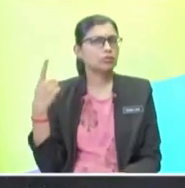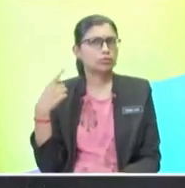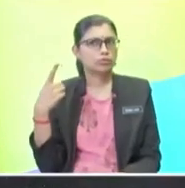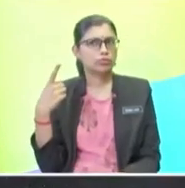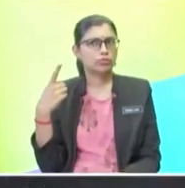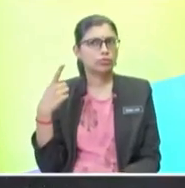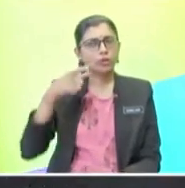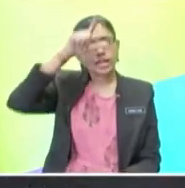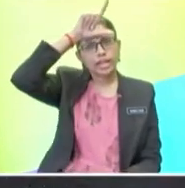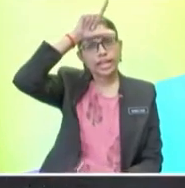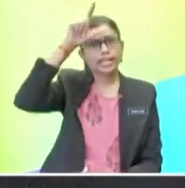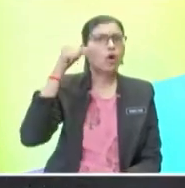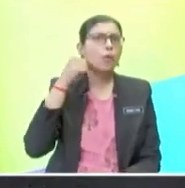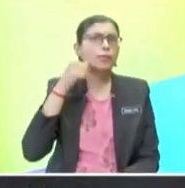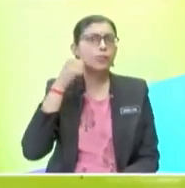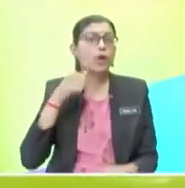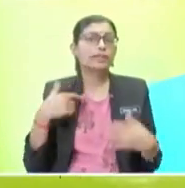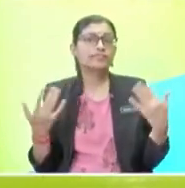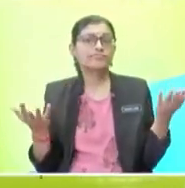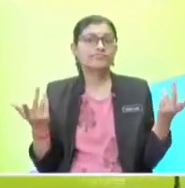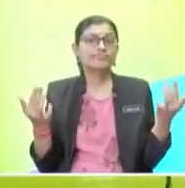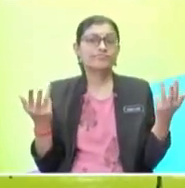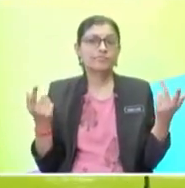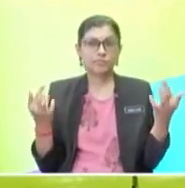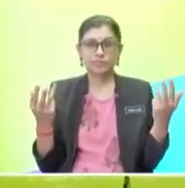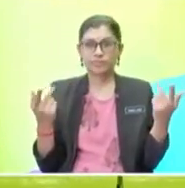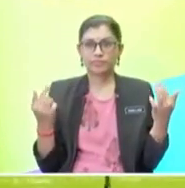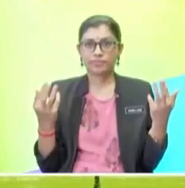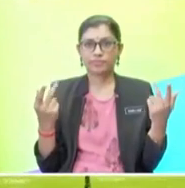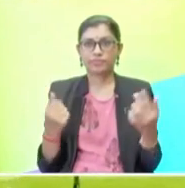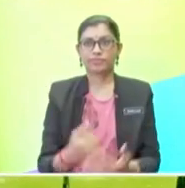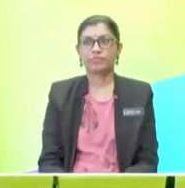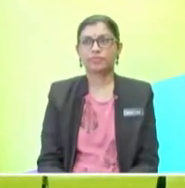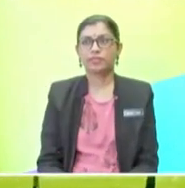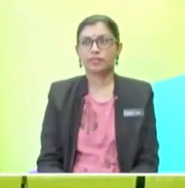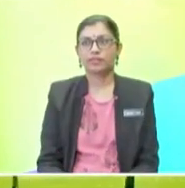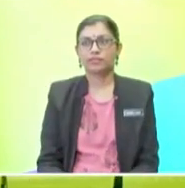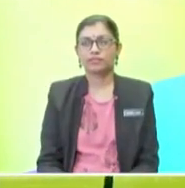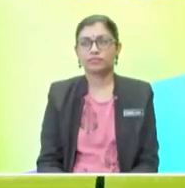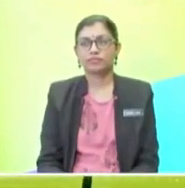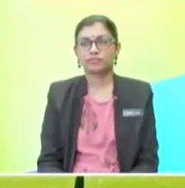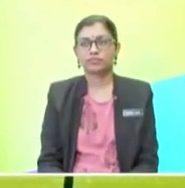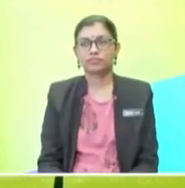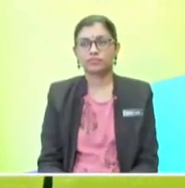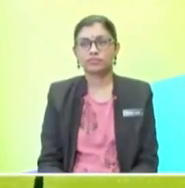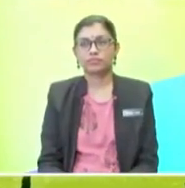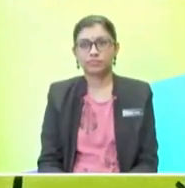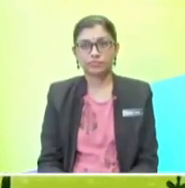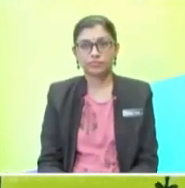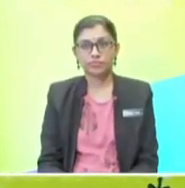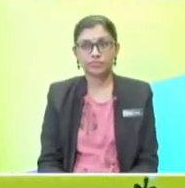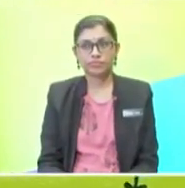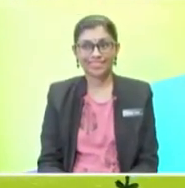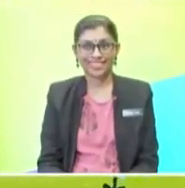lelaki atau anak perempuan? Oh, Ammar, semangat. Anak perempuan. Aisyah, anak perempuan. Fatimah, anak perempuan.